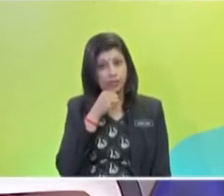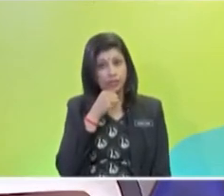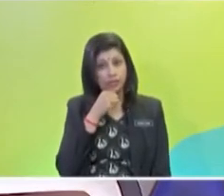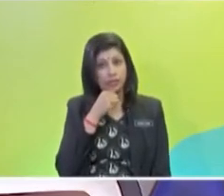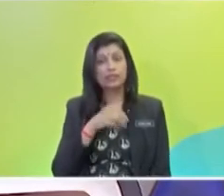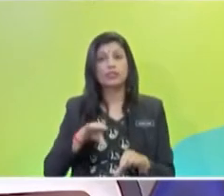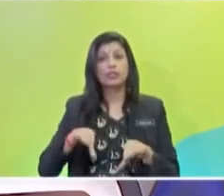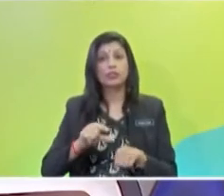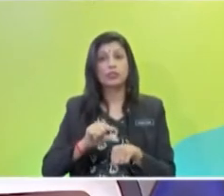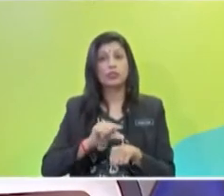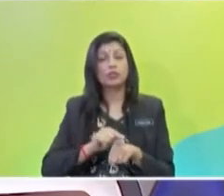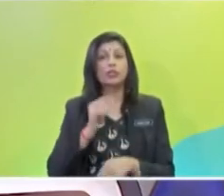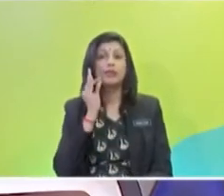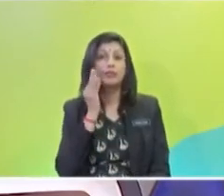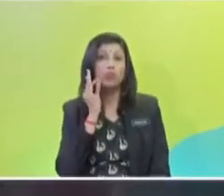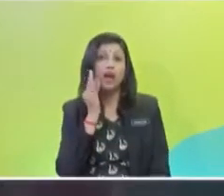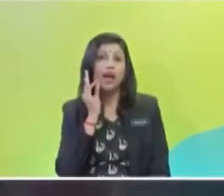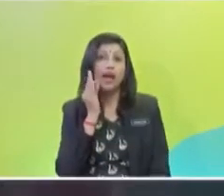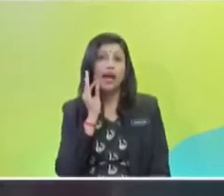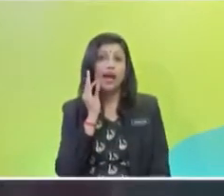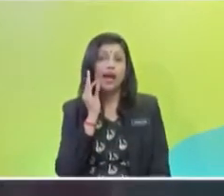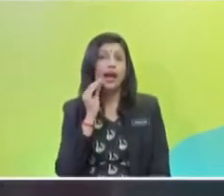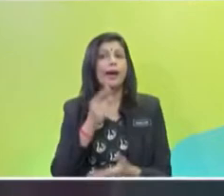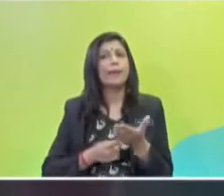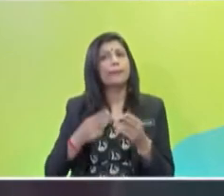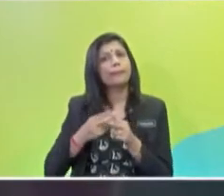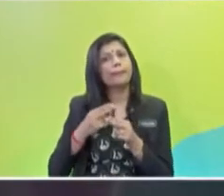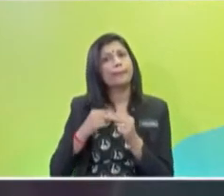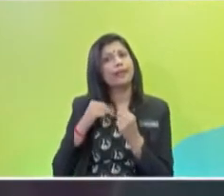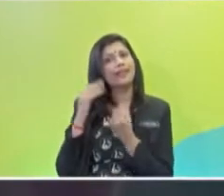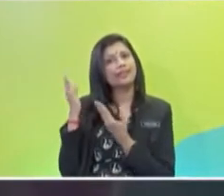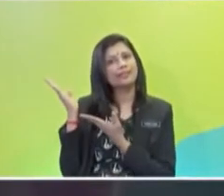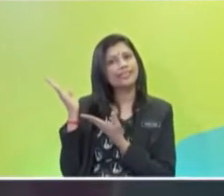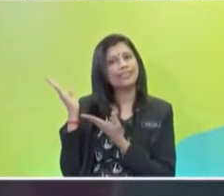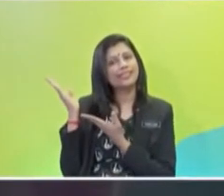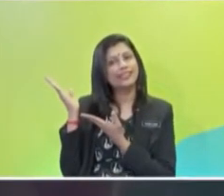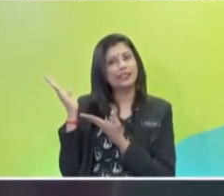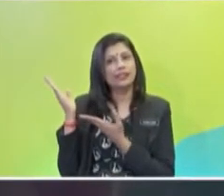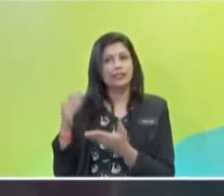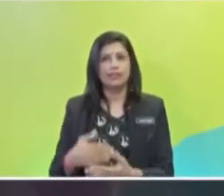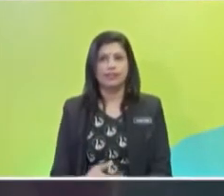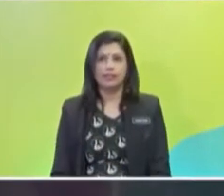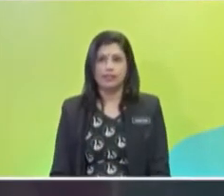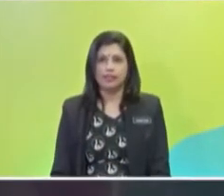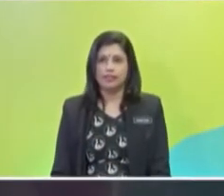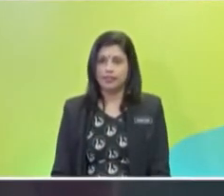daripada buah-buahan. Okey, agak-agak apakah nama menu tersebut? Apa?